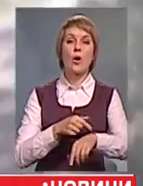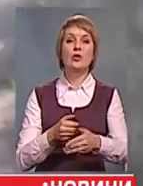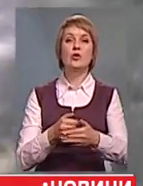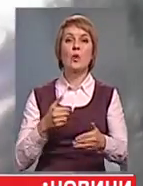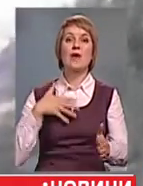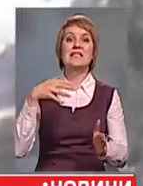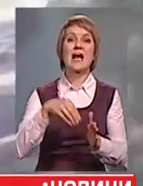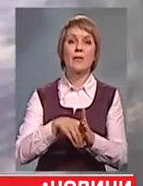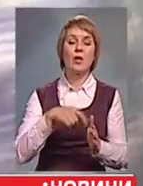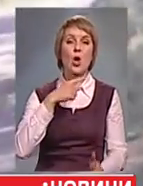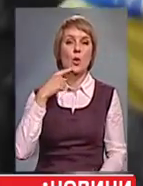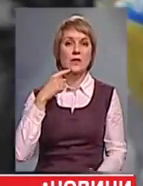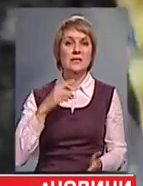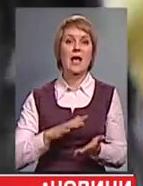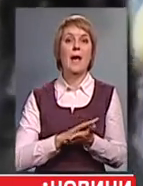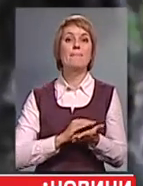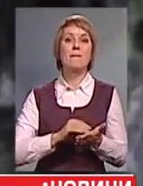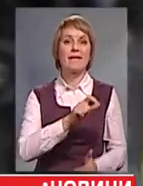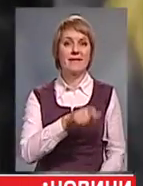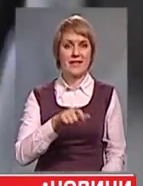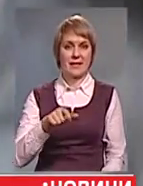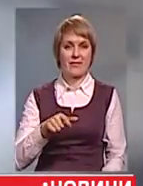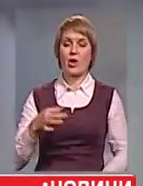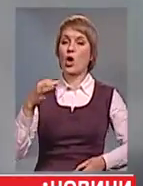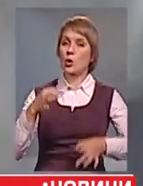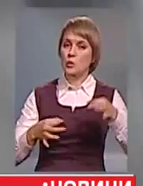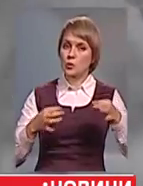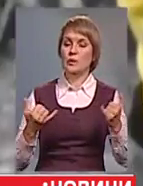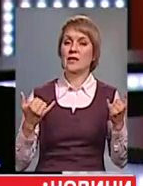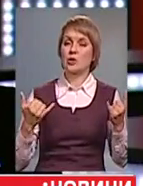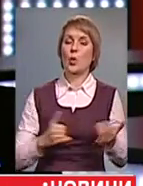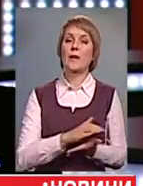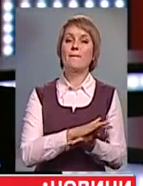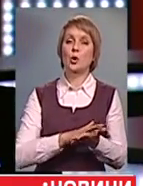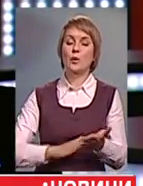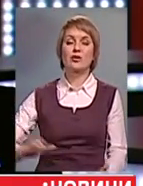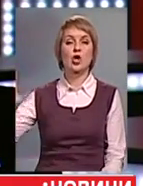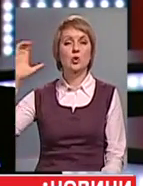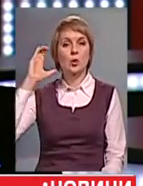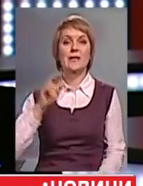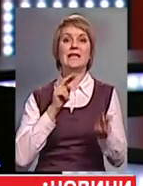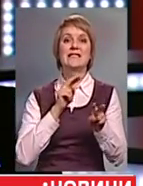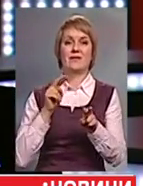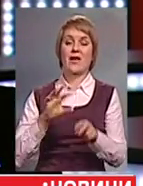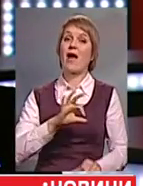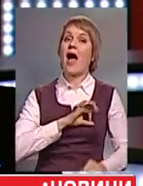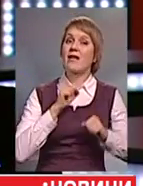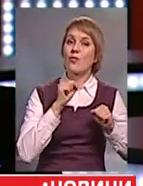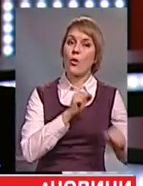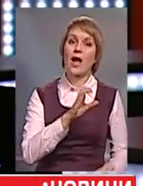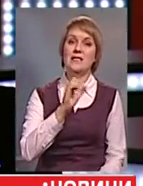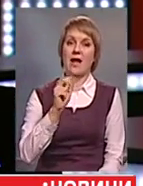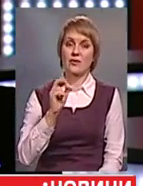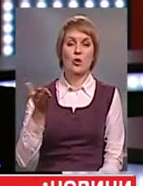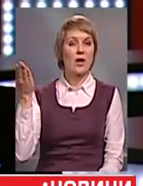російських медійників. Сам суд сьогодні продовжив слухати свідків. Нагадаю, адвокат Надії Савченко Марк Фейгін